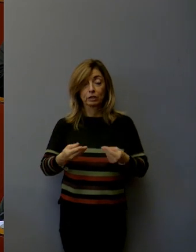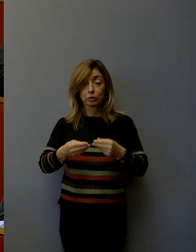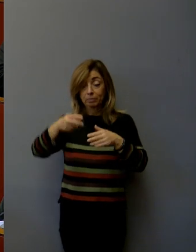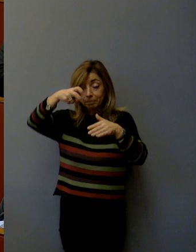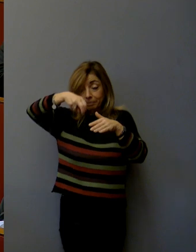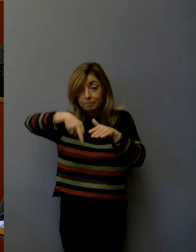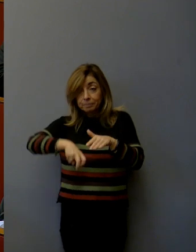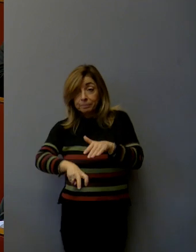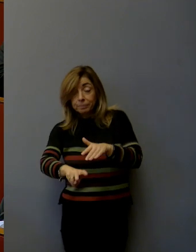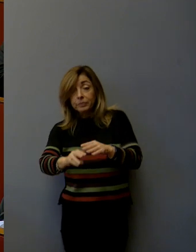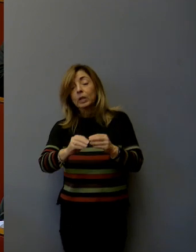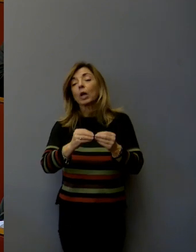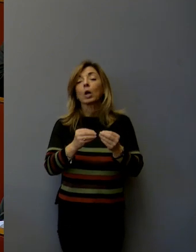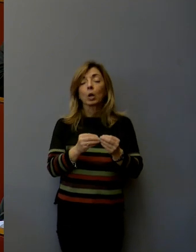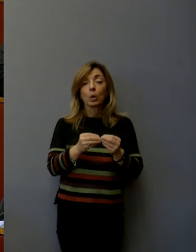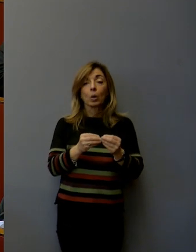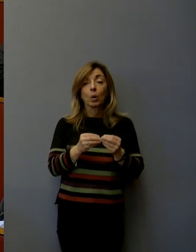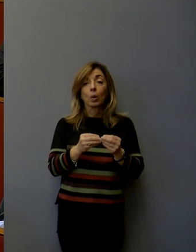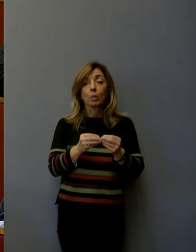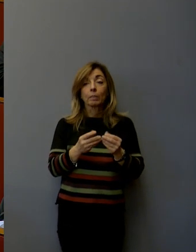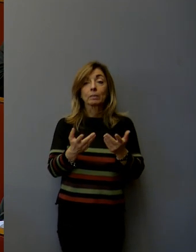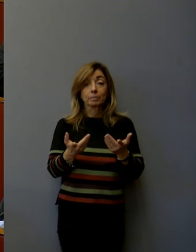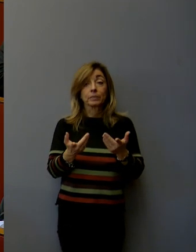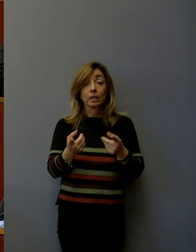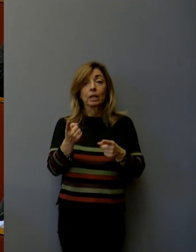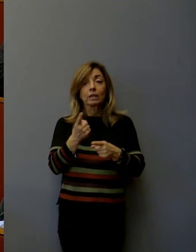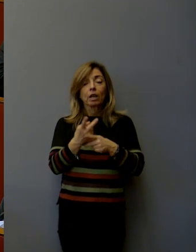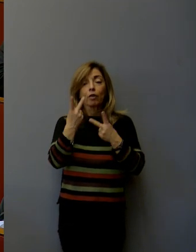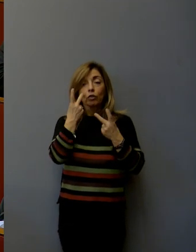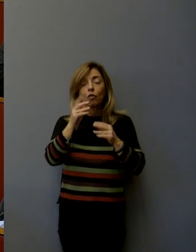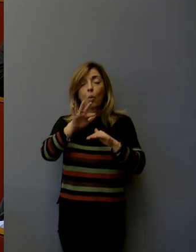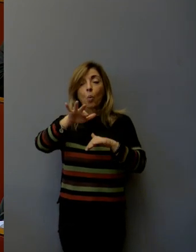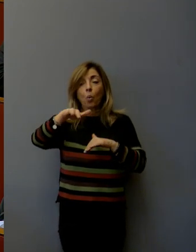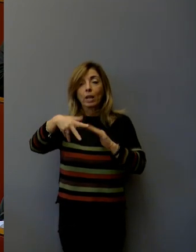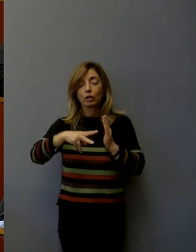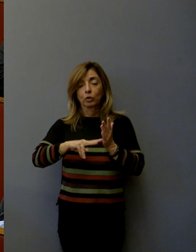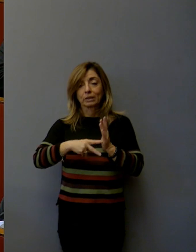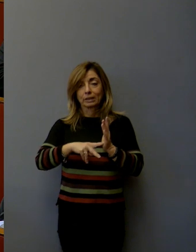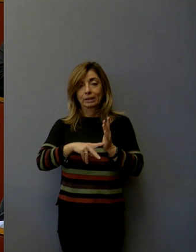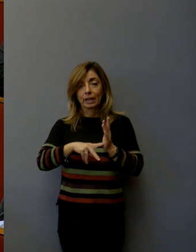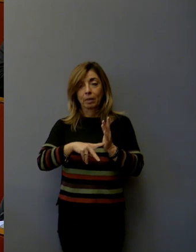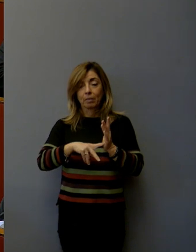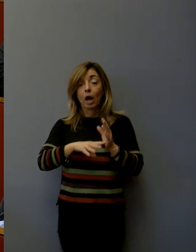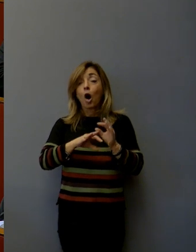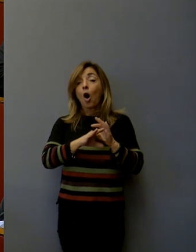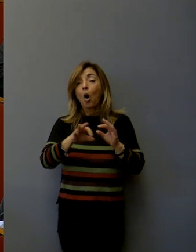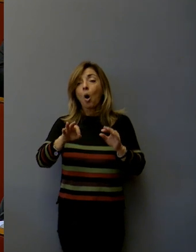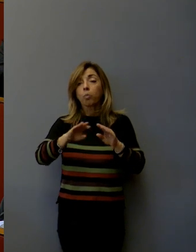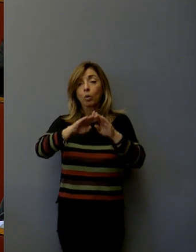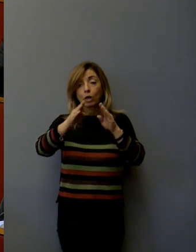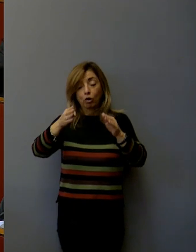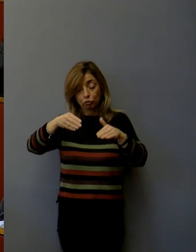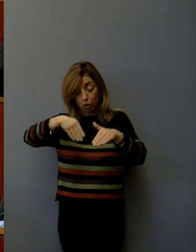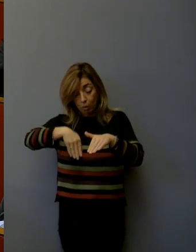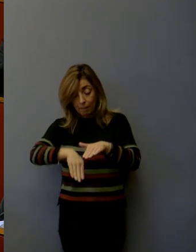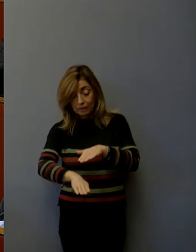di viabilità a raso o quello sotto passaggio deve essere reso Innanzitutto vivibile e quindi bisogna anche intervenire